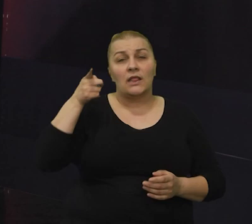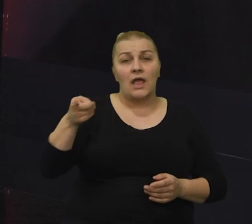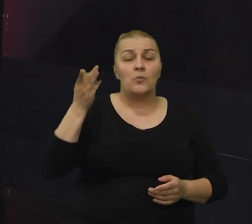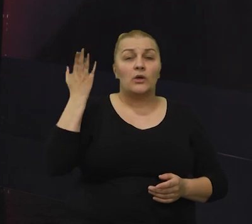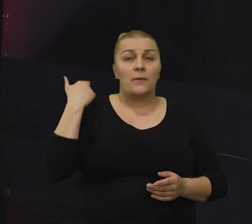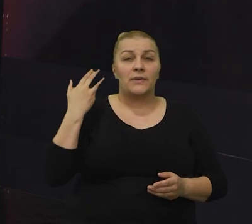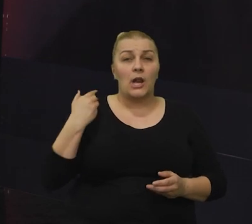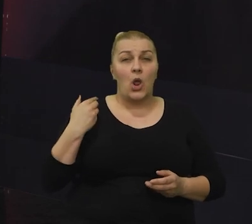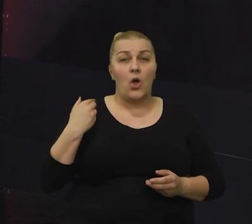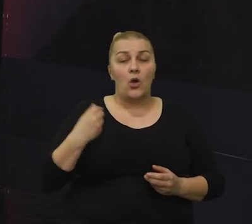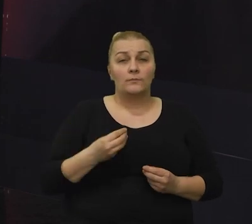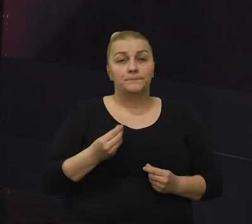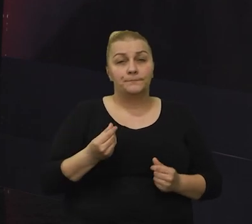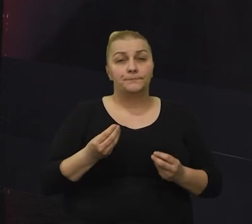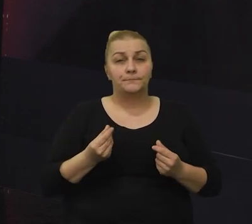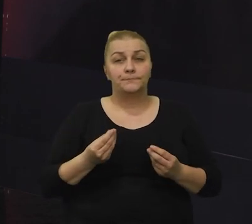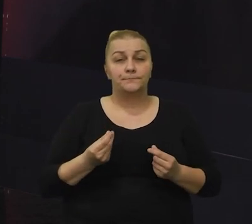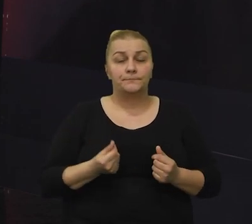tamo je bilo